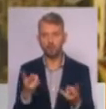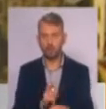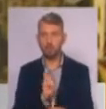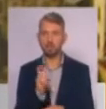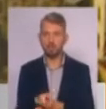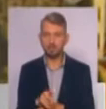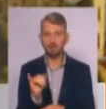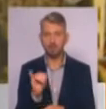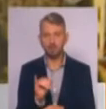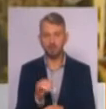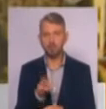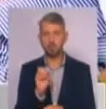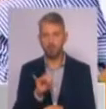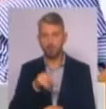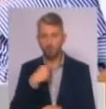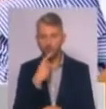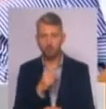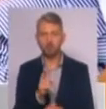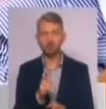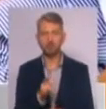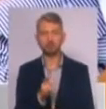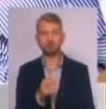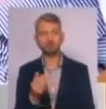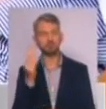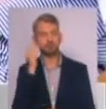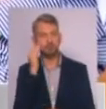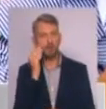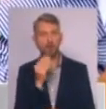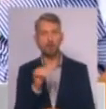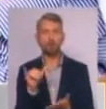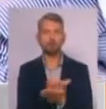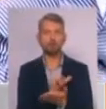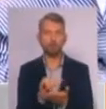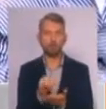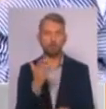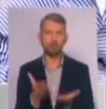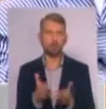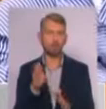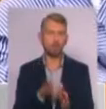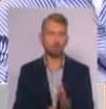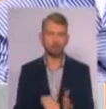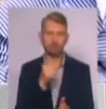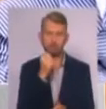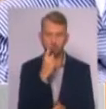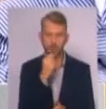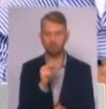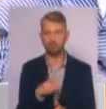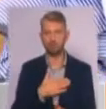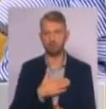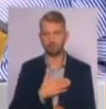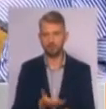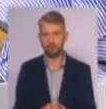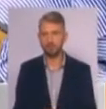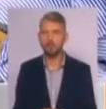завітати, і наш мер говорив про те, що як на нього у Нью-Йорку, можливо, навіть і гірший парк, ніж наш парк Наталка. Вас слухаємо.